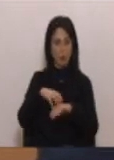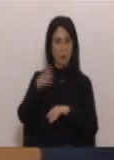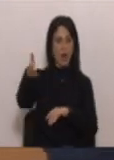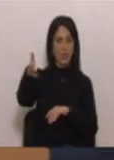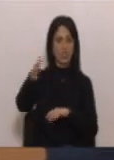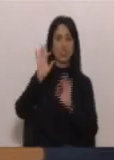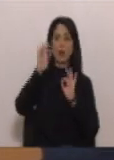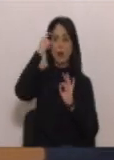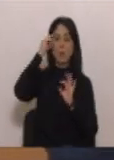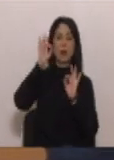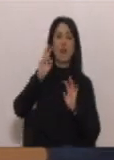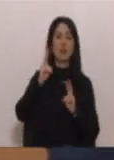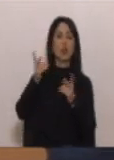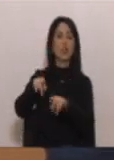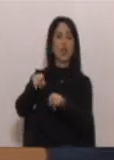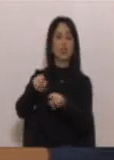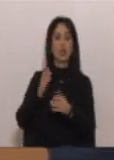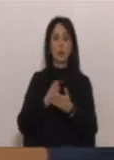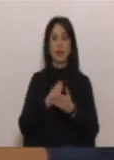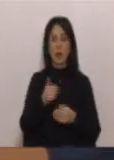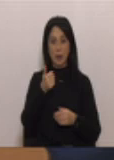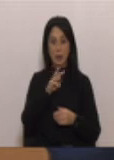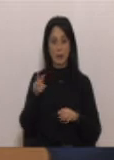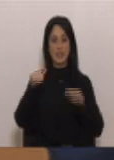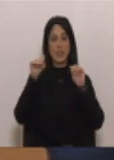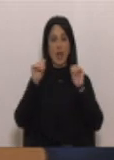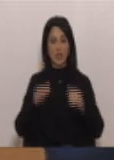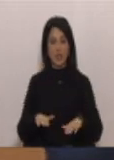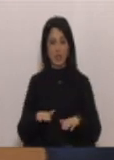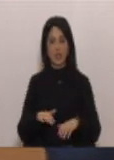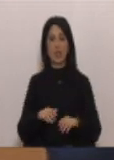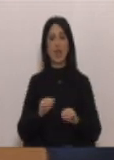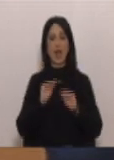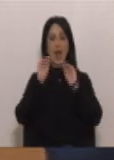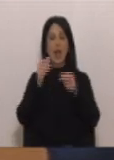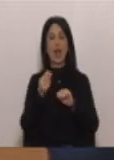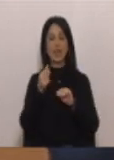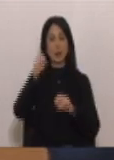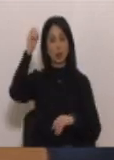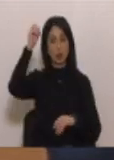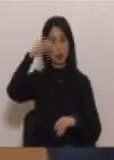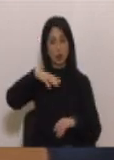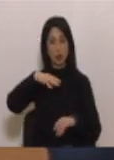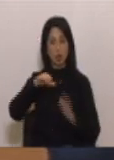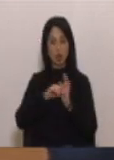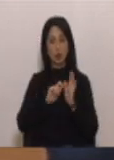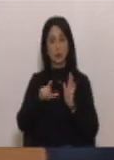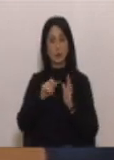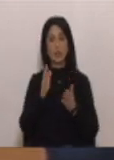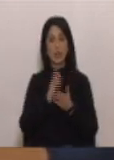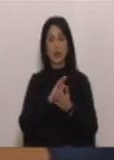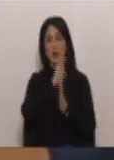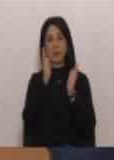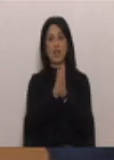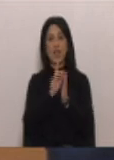ხართ ადეკვატური, რომელიმე არ დარჩიკაც, რომ პრემიერის გადაწყვეტილებით გაზრდილი ტარიფი შუქზე სუბსიდირებულია მთელი